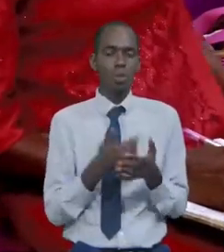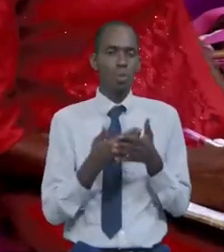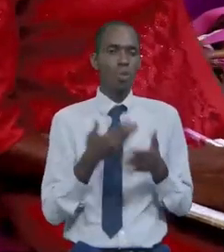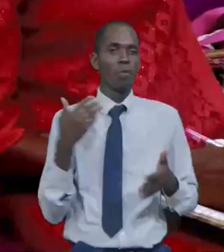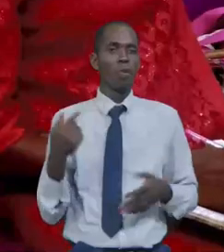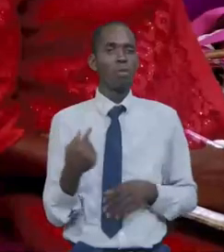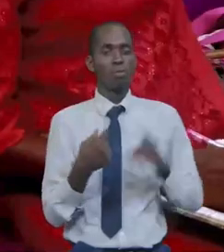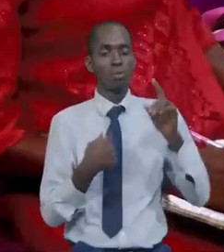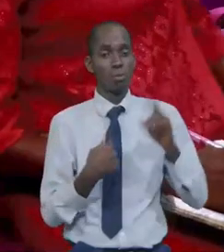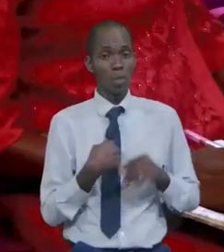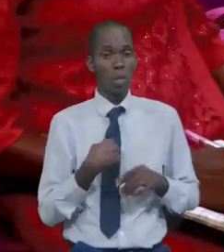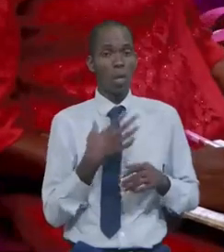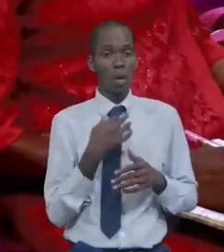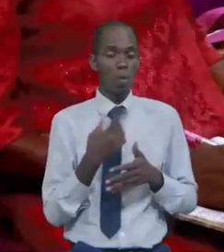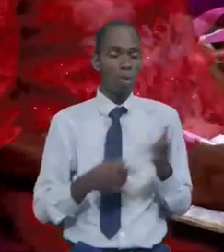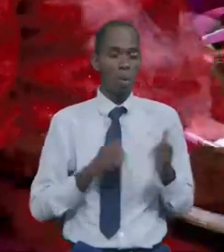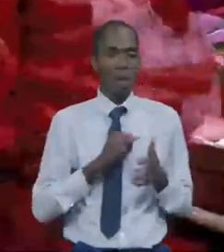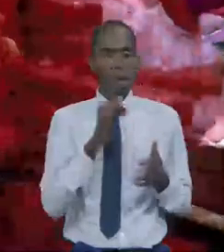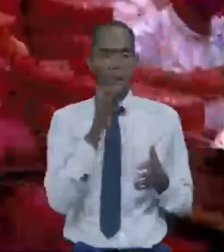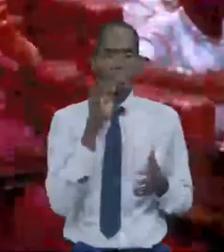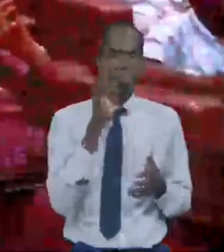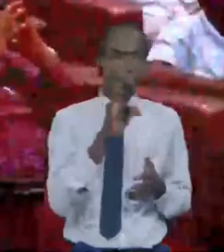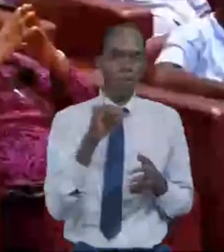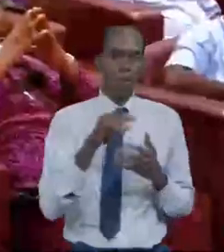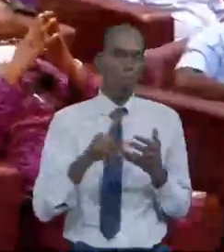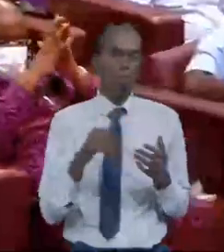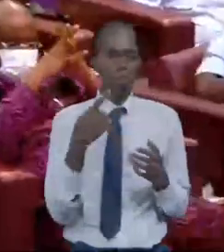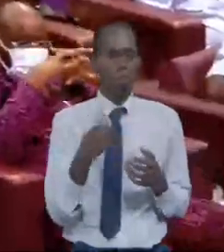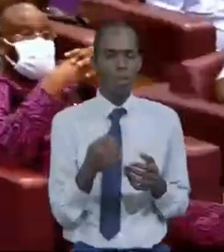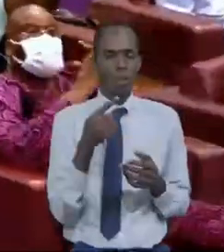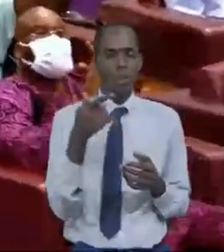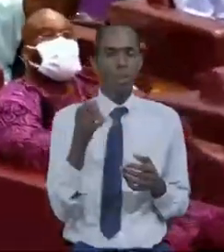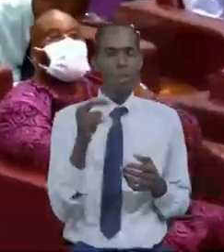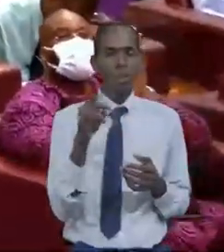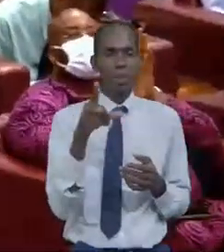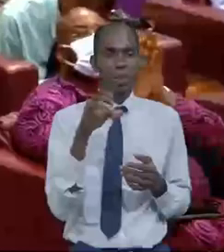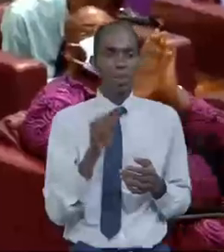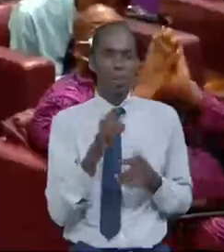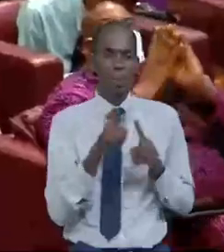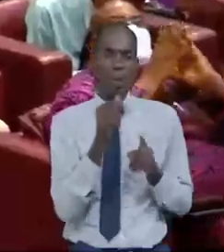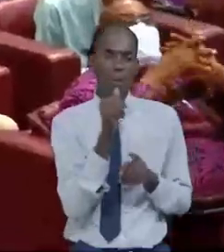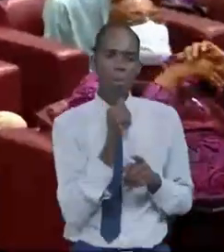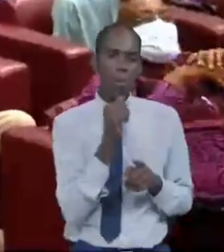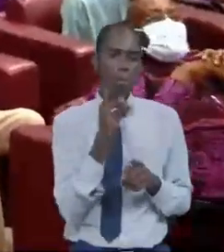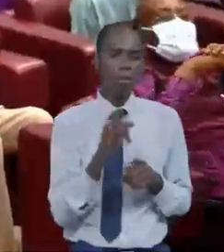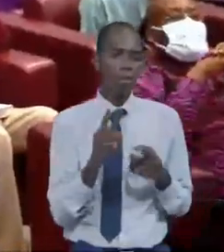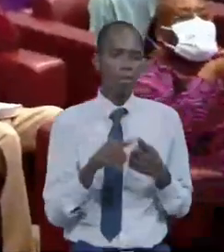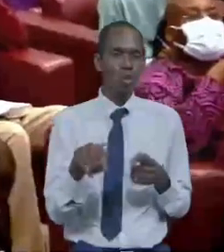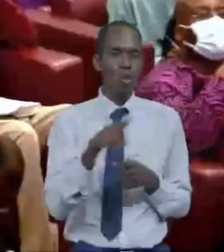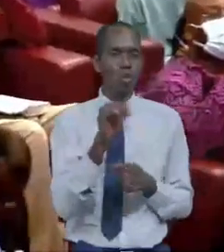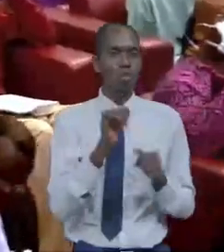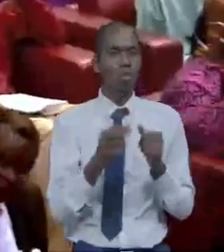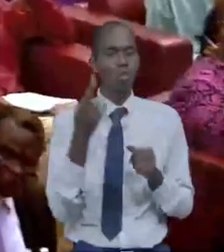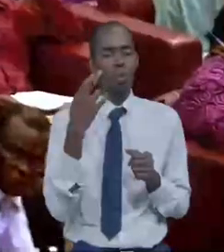Et ce que je prêche parmi les païens, et je l'exposais en particulier à ceux qui sont les plus considérés,